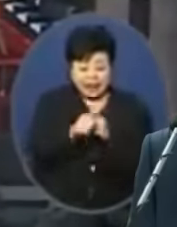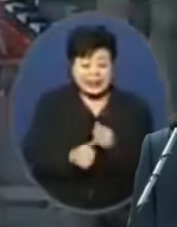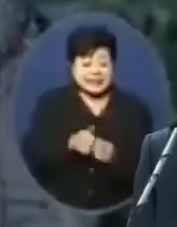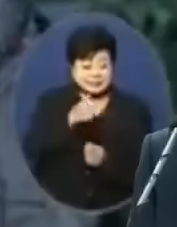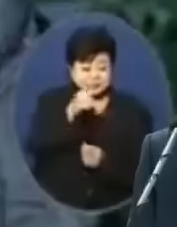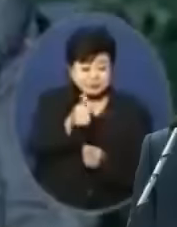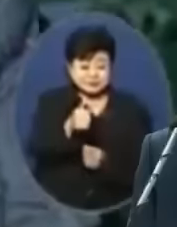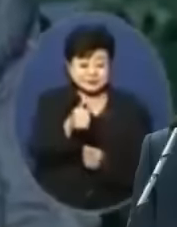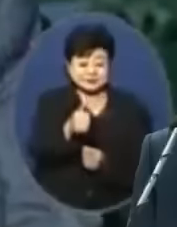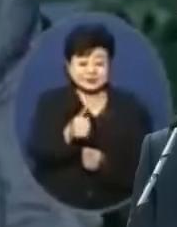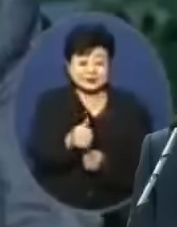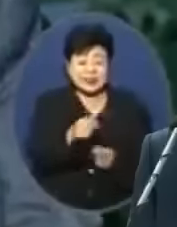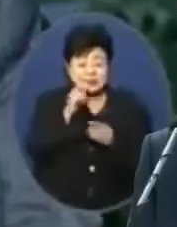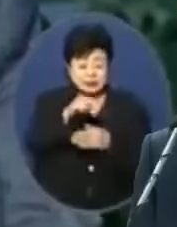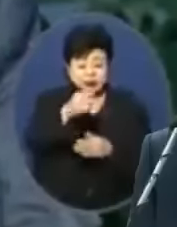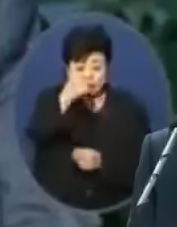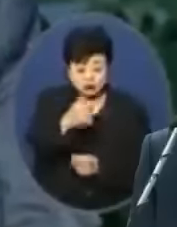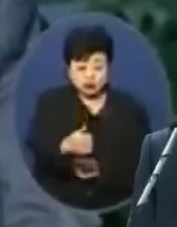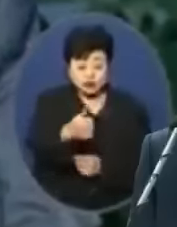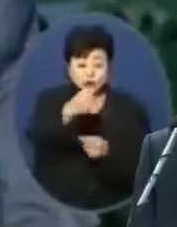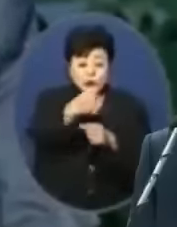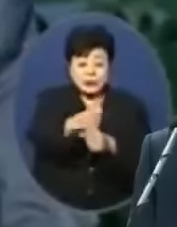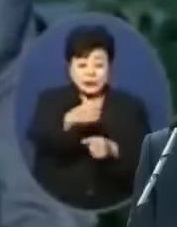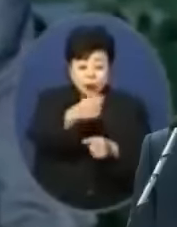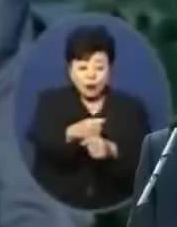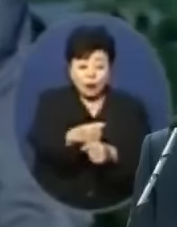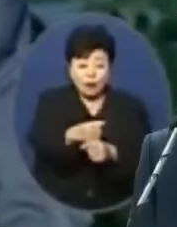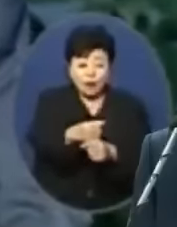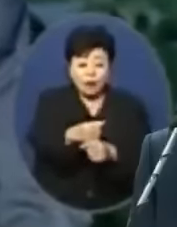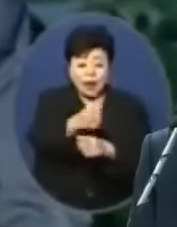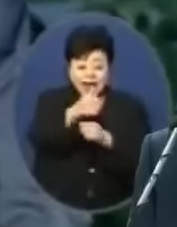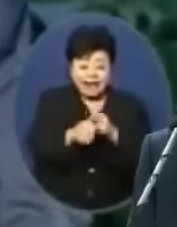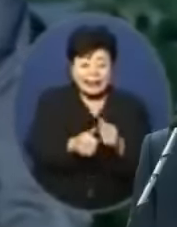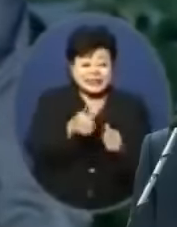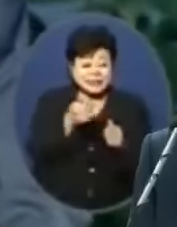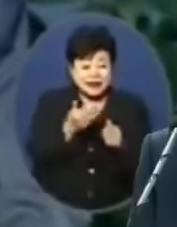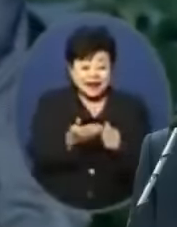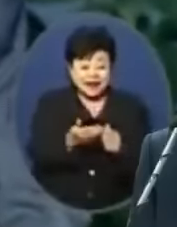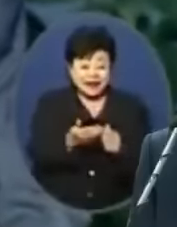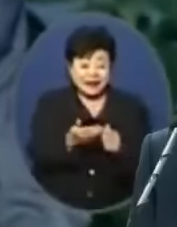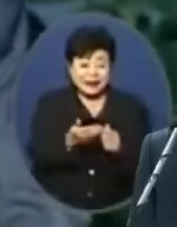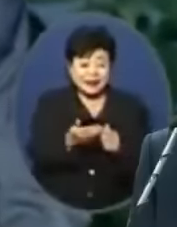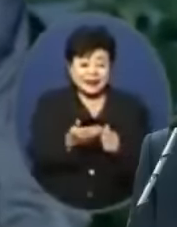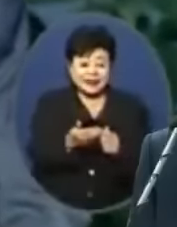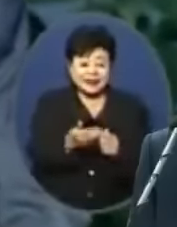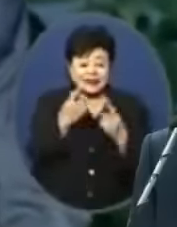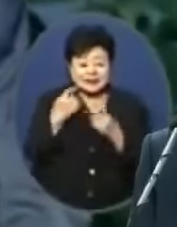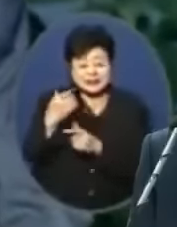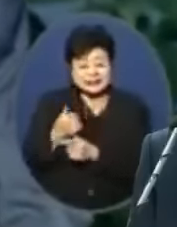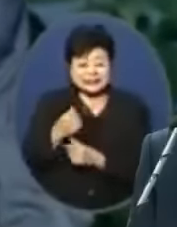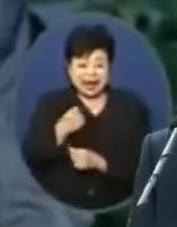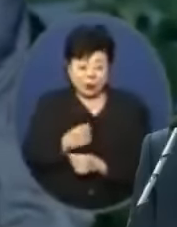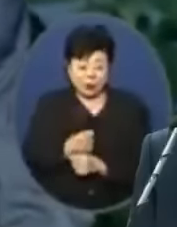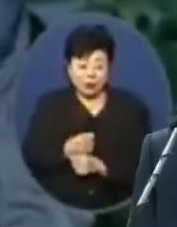하나님을 우리 삶의 주인으로 삼고 그 하나님께 늘 의지하고